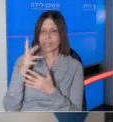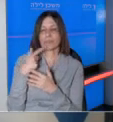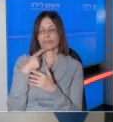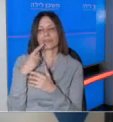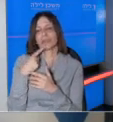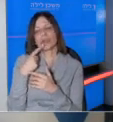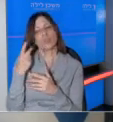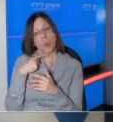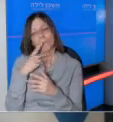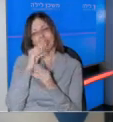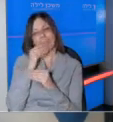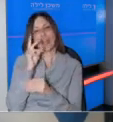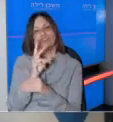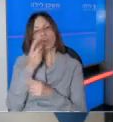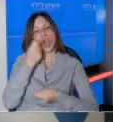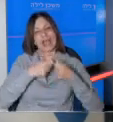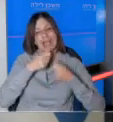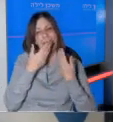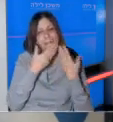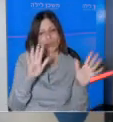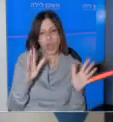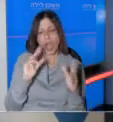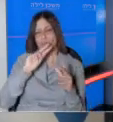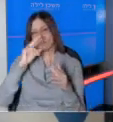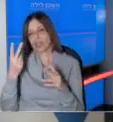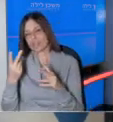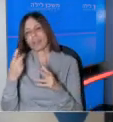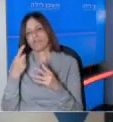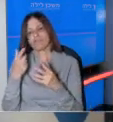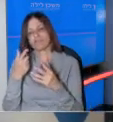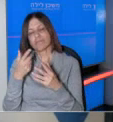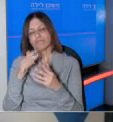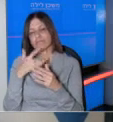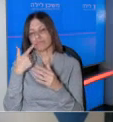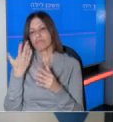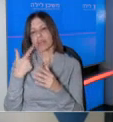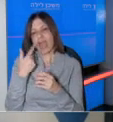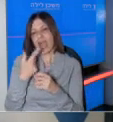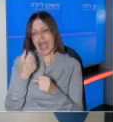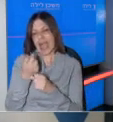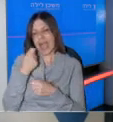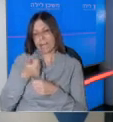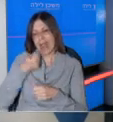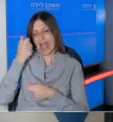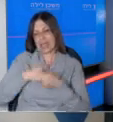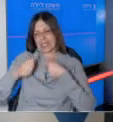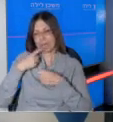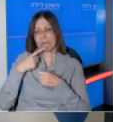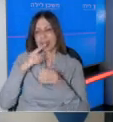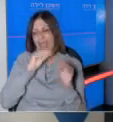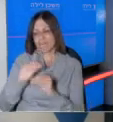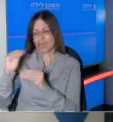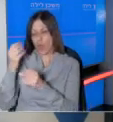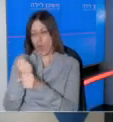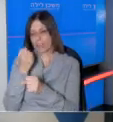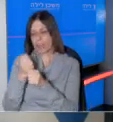באמת לשמור על הכלכלה הפתוחה, אבל מצד שני אתה מסתפק בבקשות, כמו לבעלי העסקים, תעבירו את העובדים שלכם לעבודה מהבית. אז למה